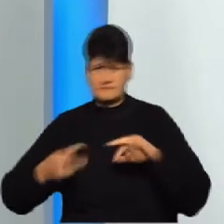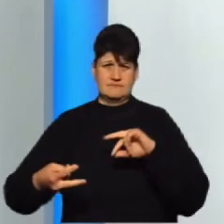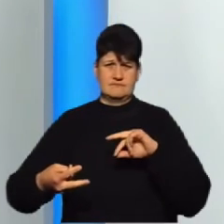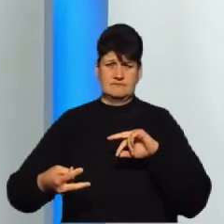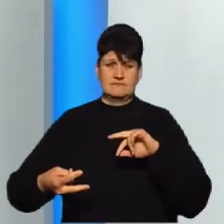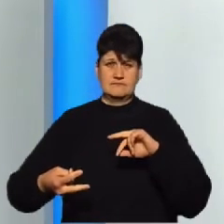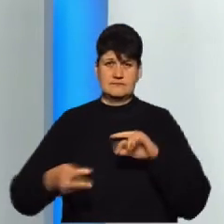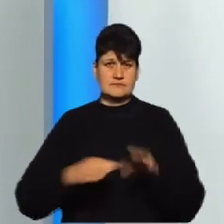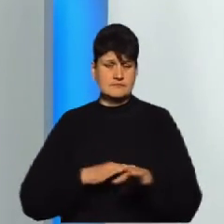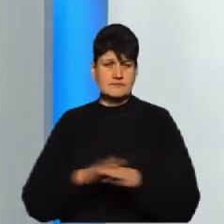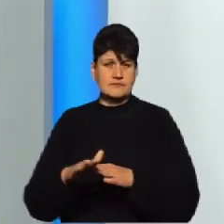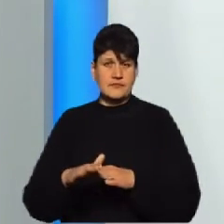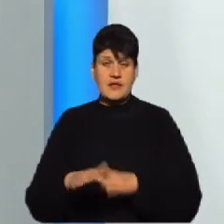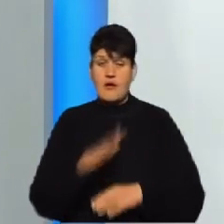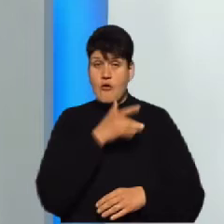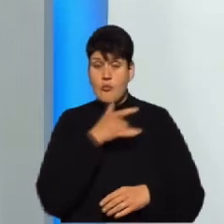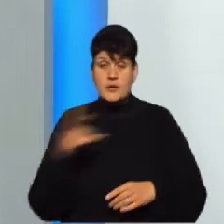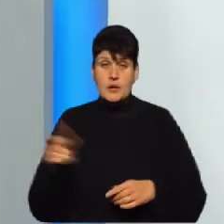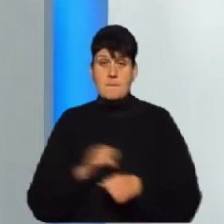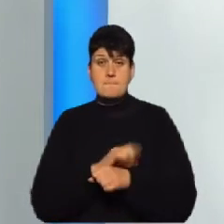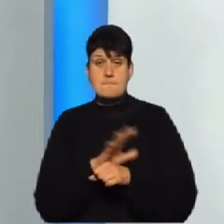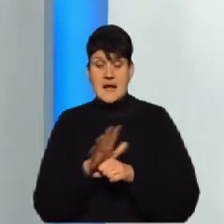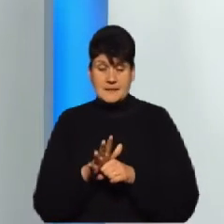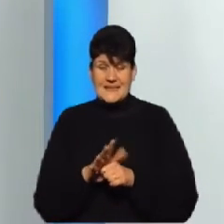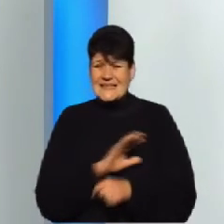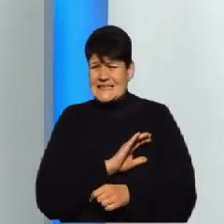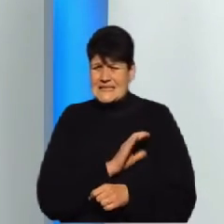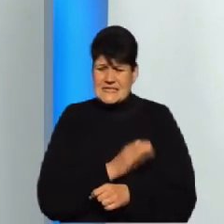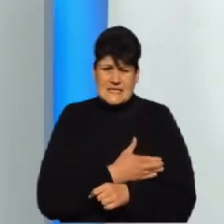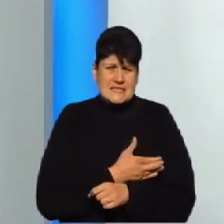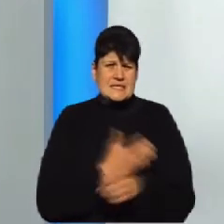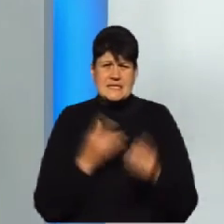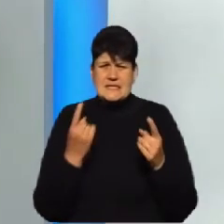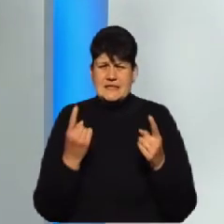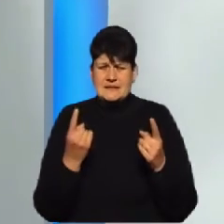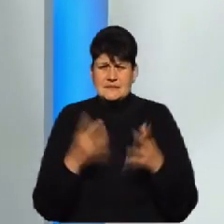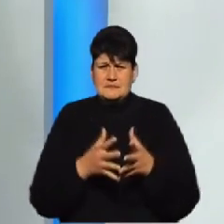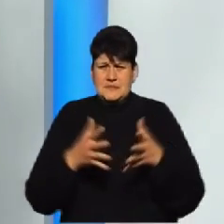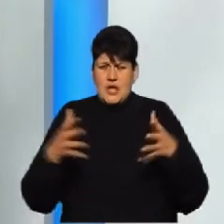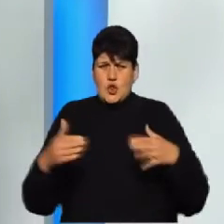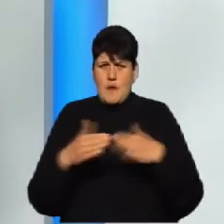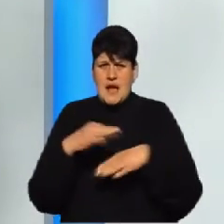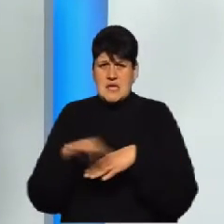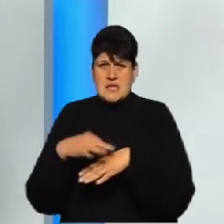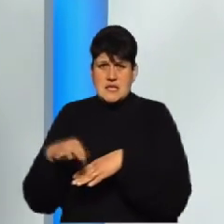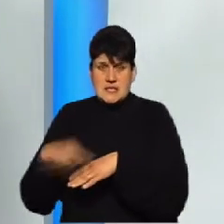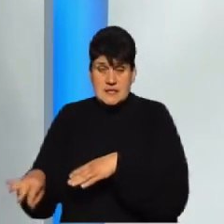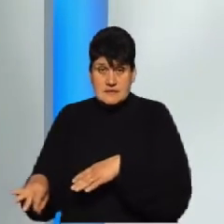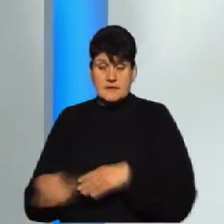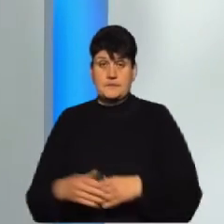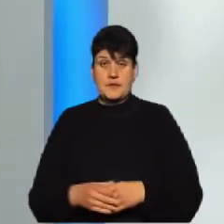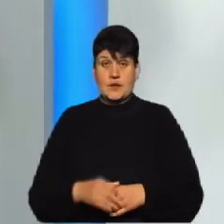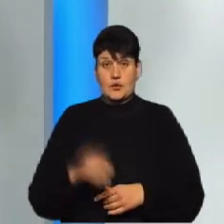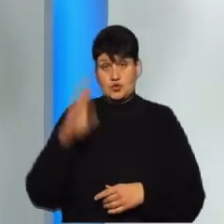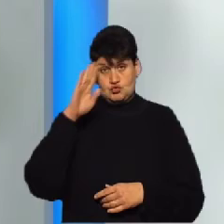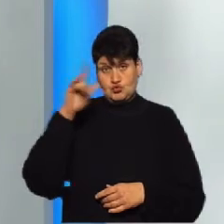період пандемії сильно сплеск шалений домашнього насилля. Тому що чоловік, жінка